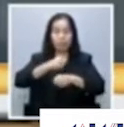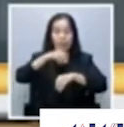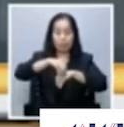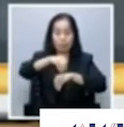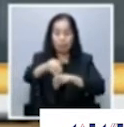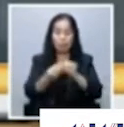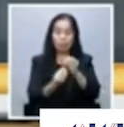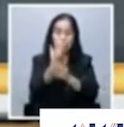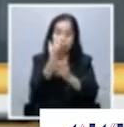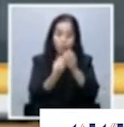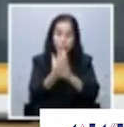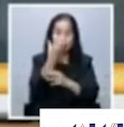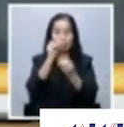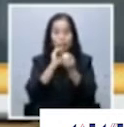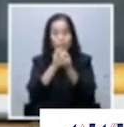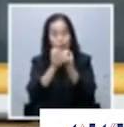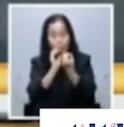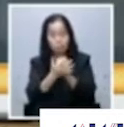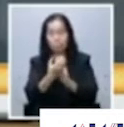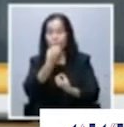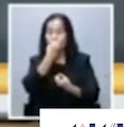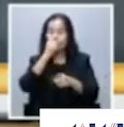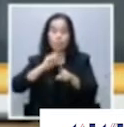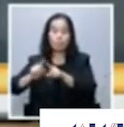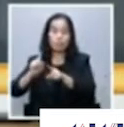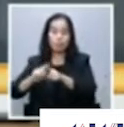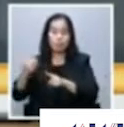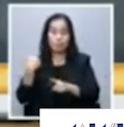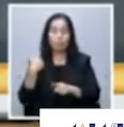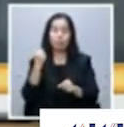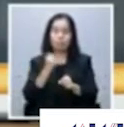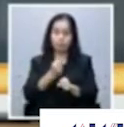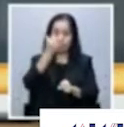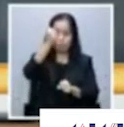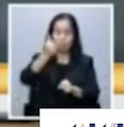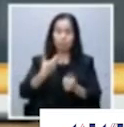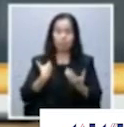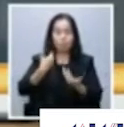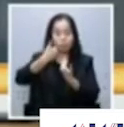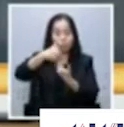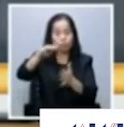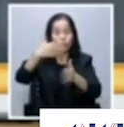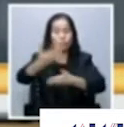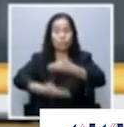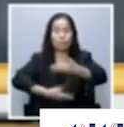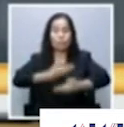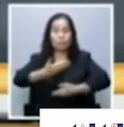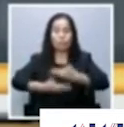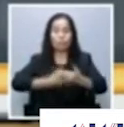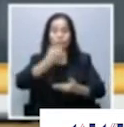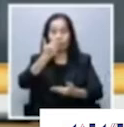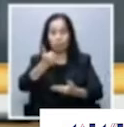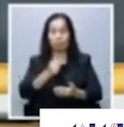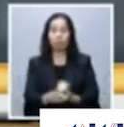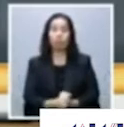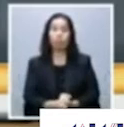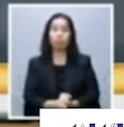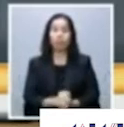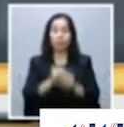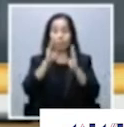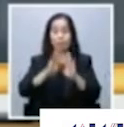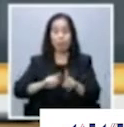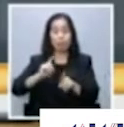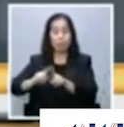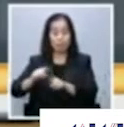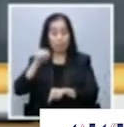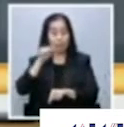าหารพืชทั้งหลายนั้นเนี่ยก็สามารถจะส่งขายเพื่อนบ้านได้สิ่งต่างๆเหล่านี้ก็ทำให้เงิน